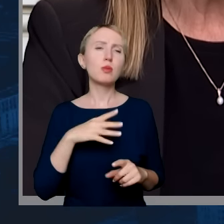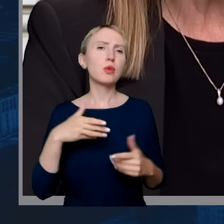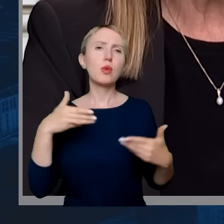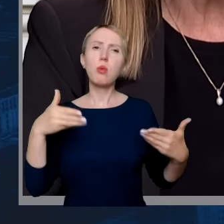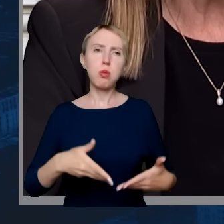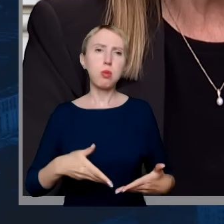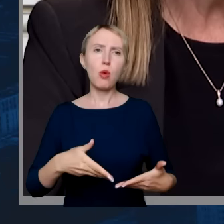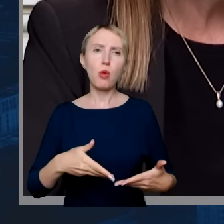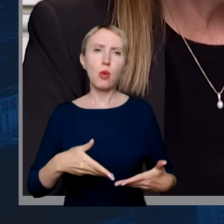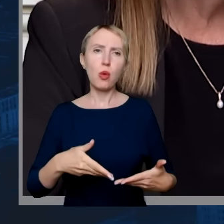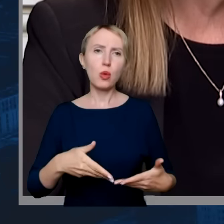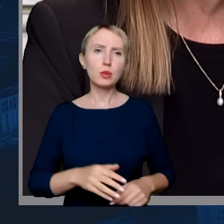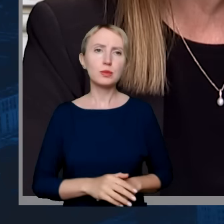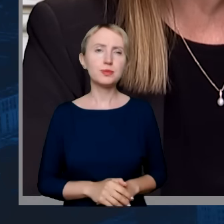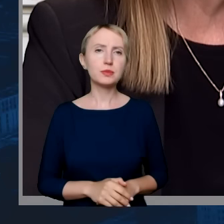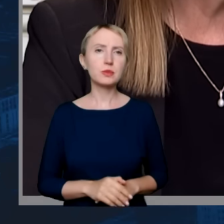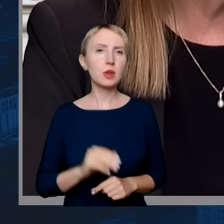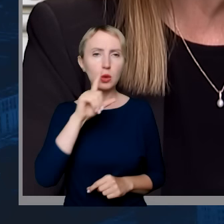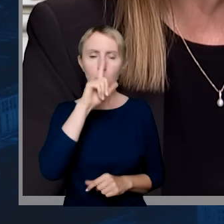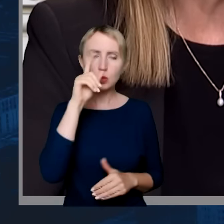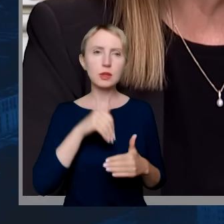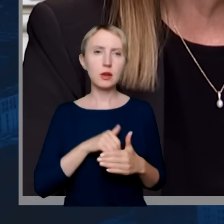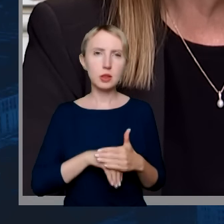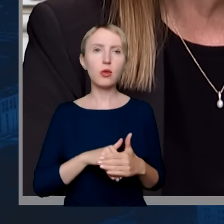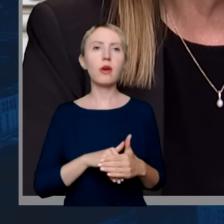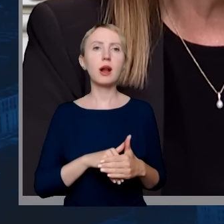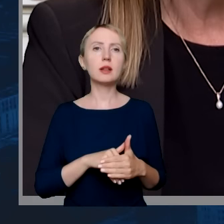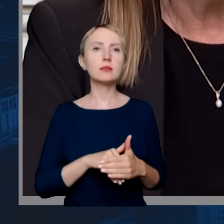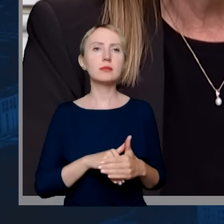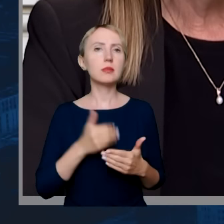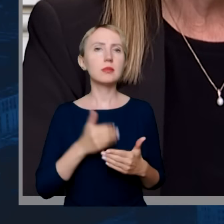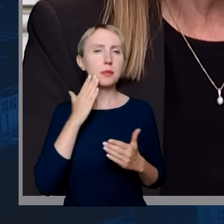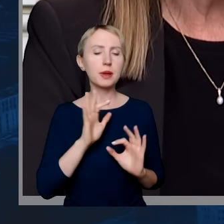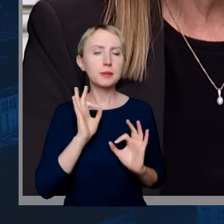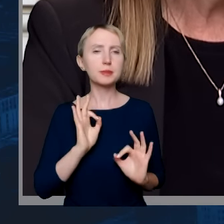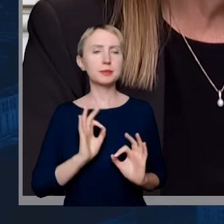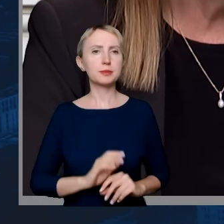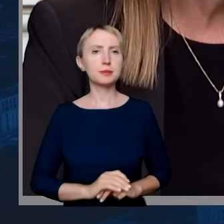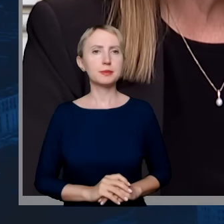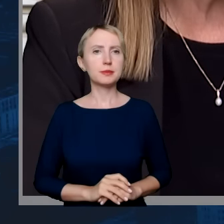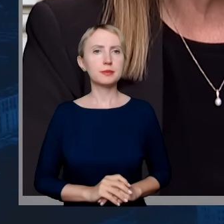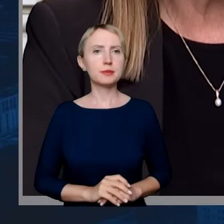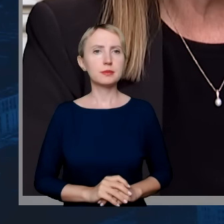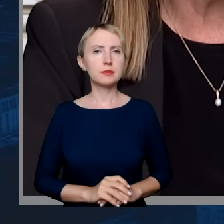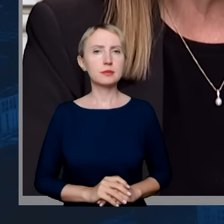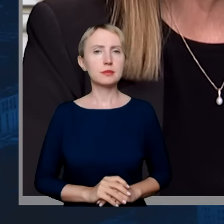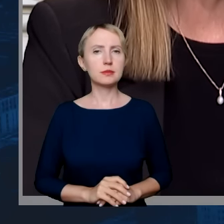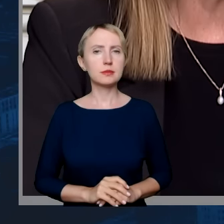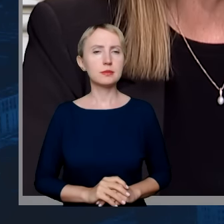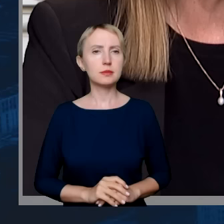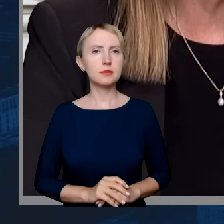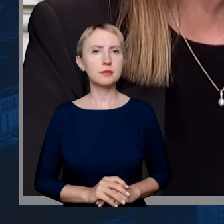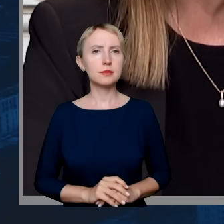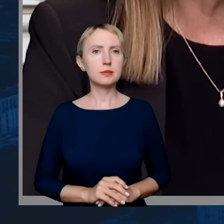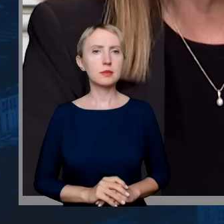wiem. I ludzie zachowywali się bardzo godnie. Oczywiście, że wiele